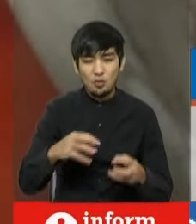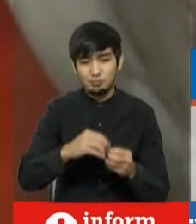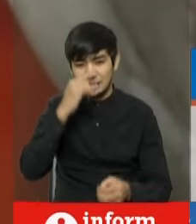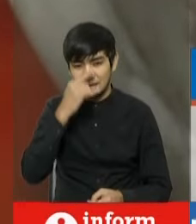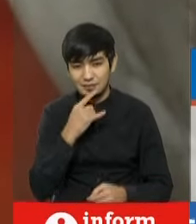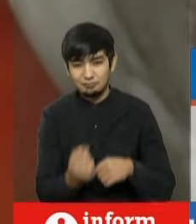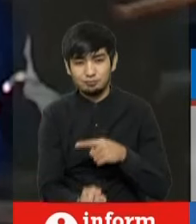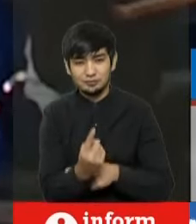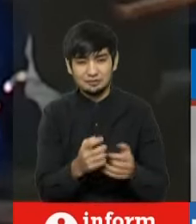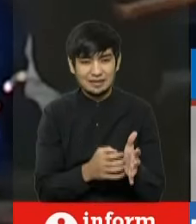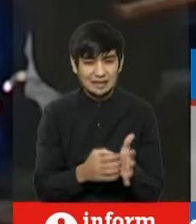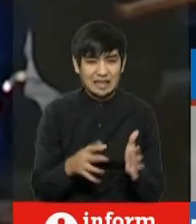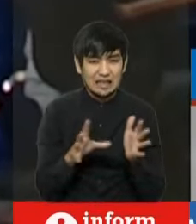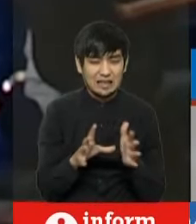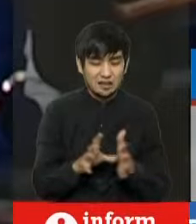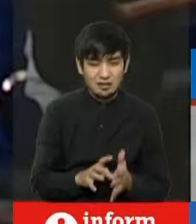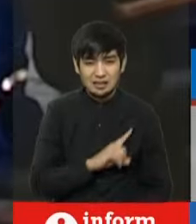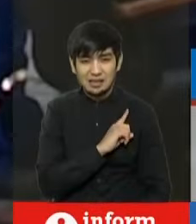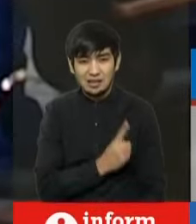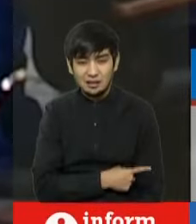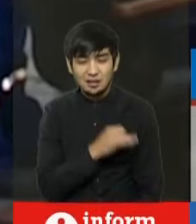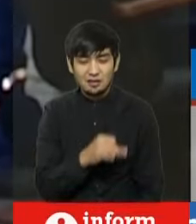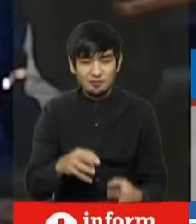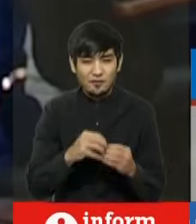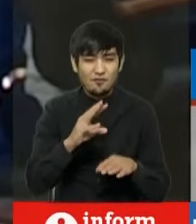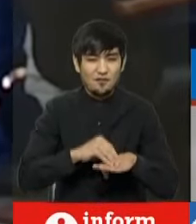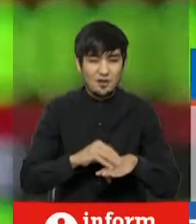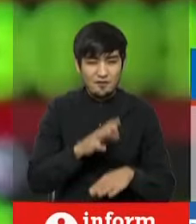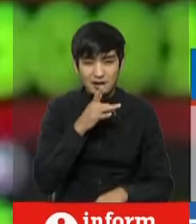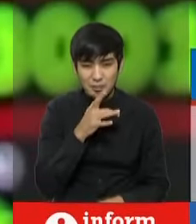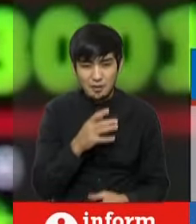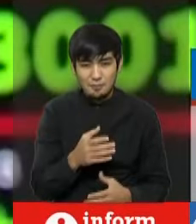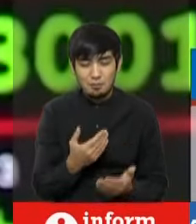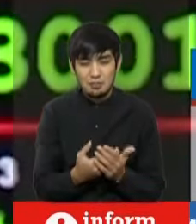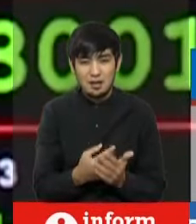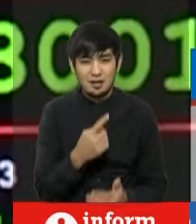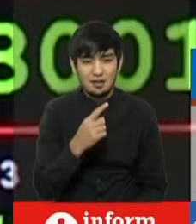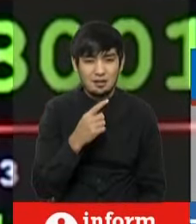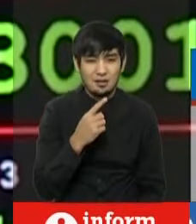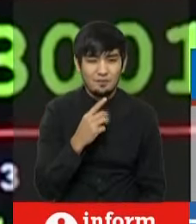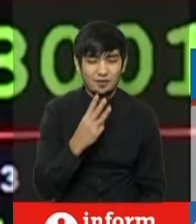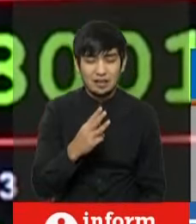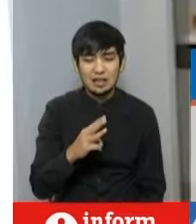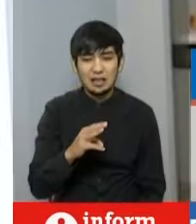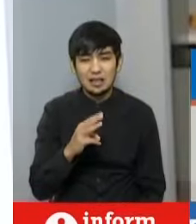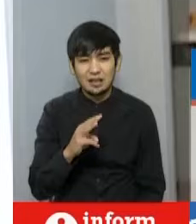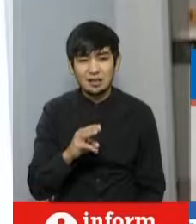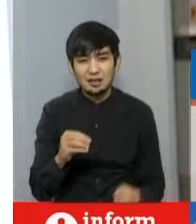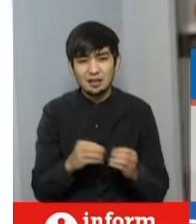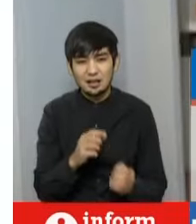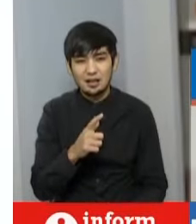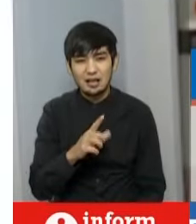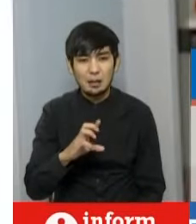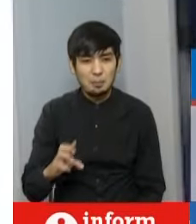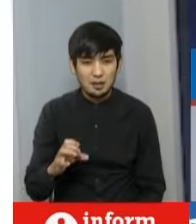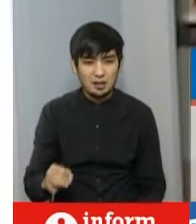столкнулся с дефицитом электрической энергии и мощности, который в вечерние часы составляет более 1,3 гигаватт с осени